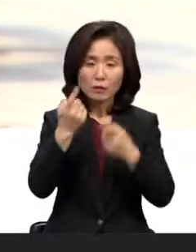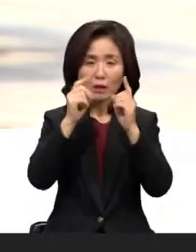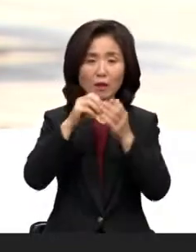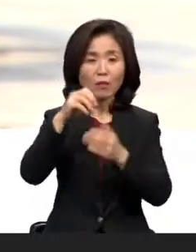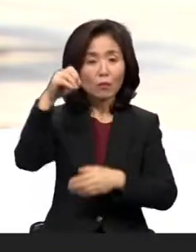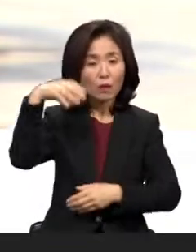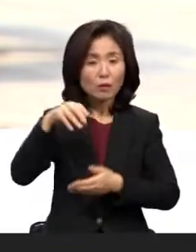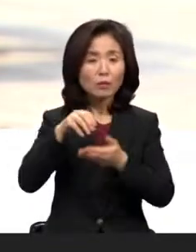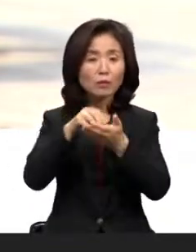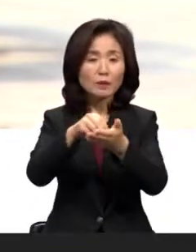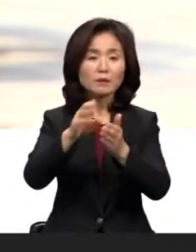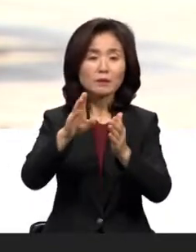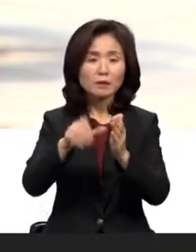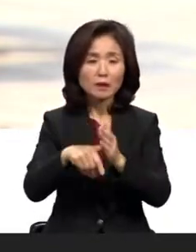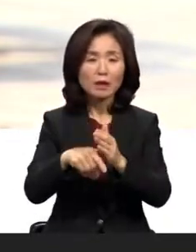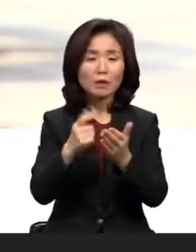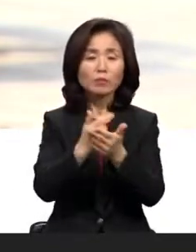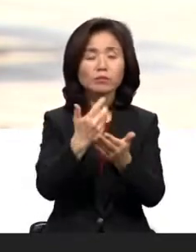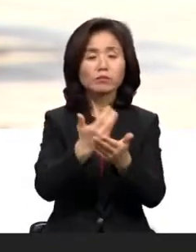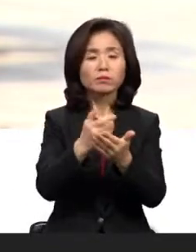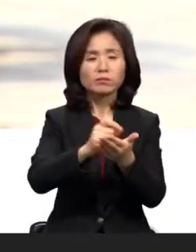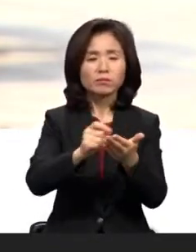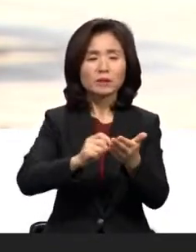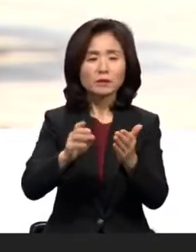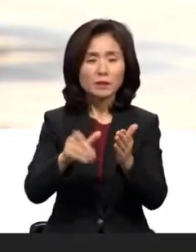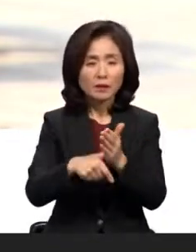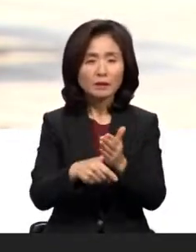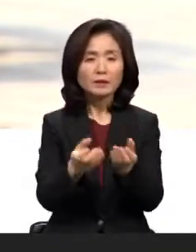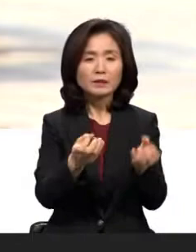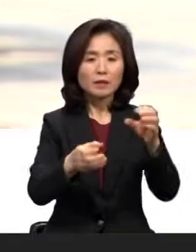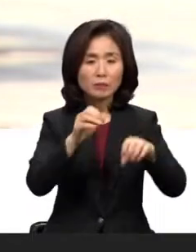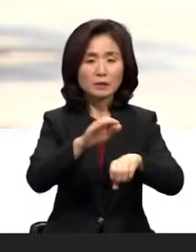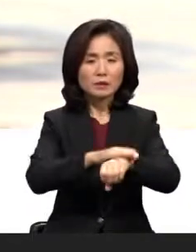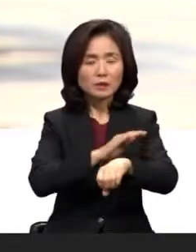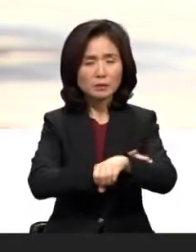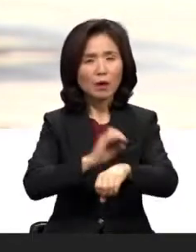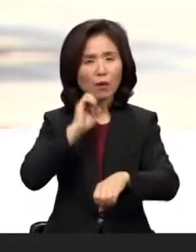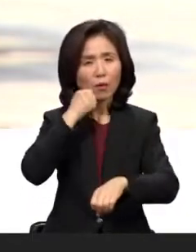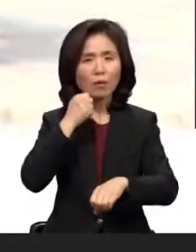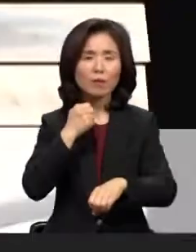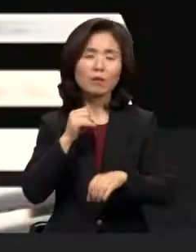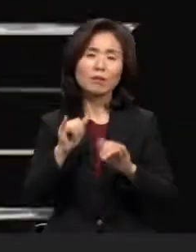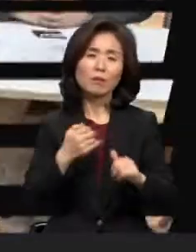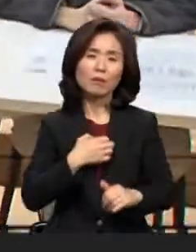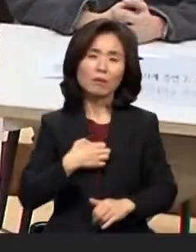논문을 작성한다던가 그런 경우에 실험이나 실습이 좀 어려워지지 않을까.